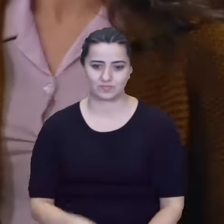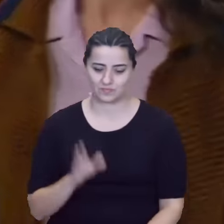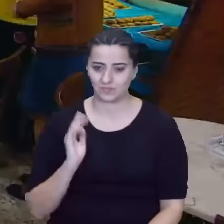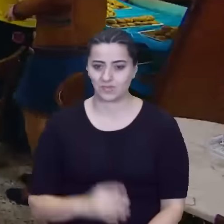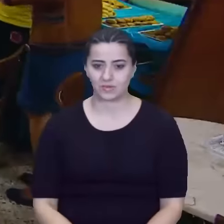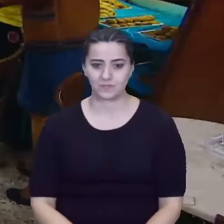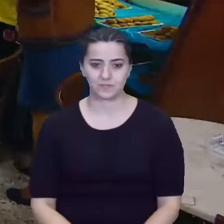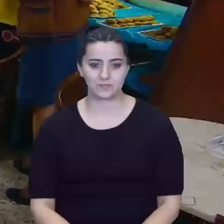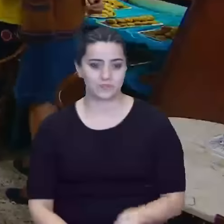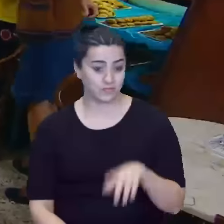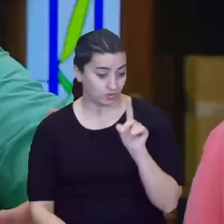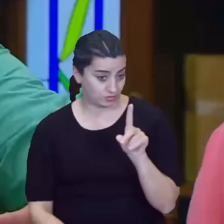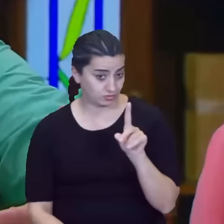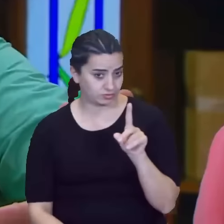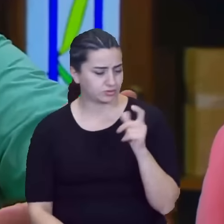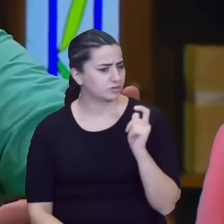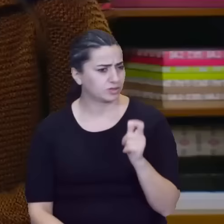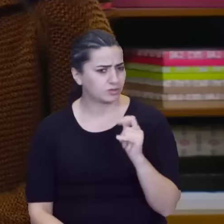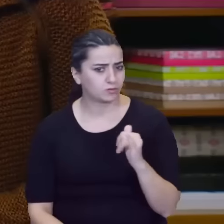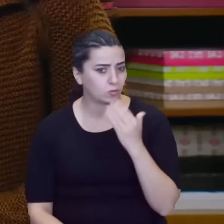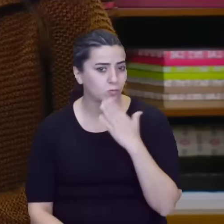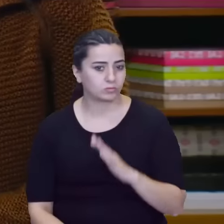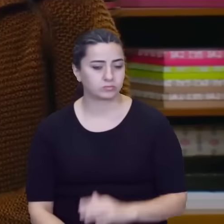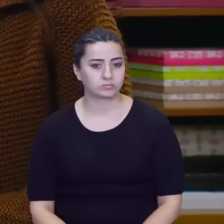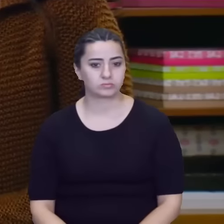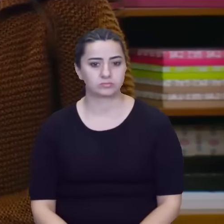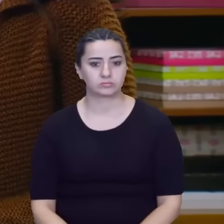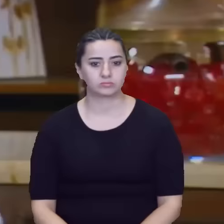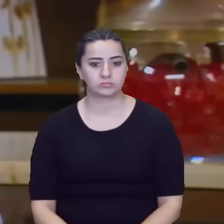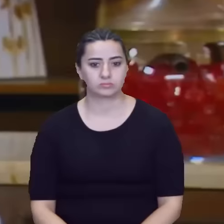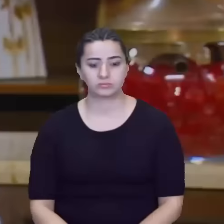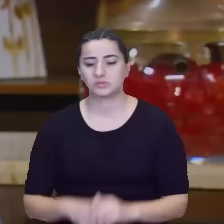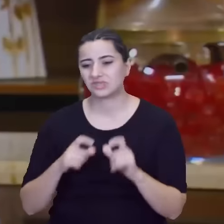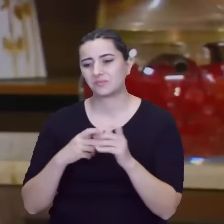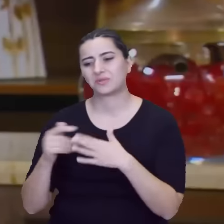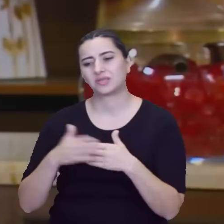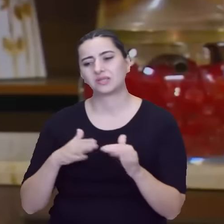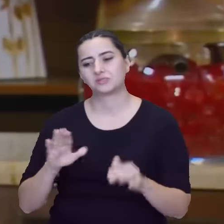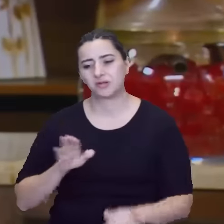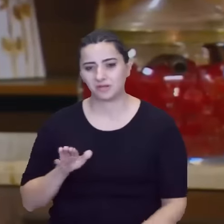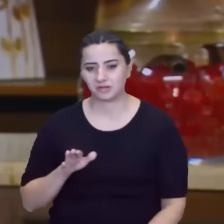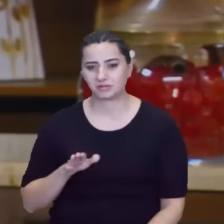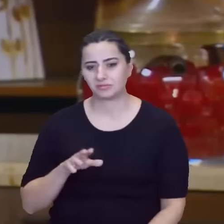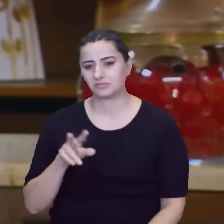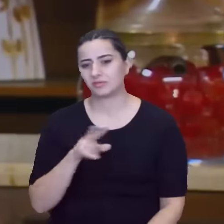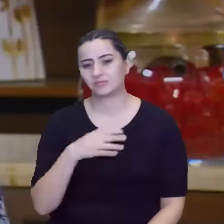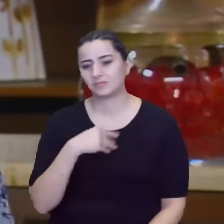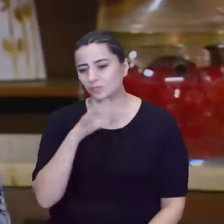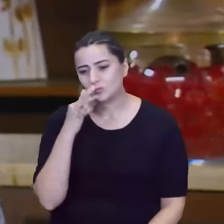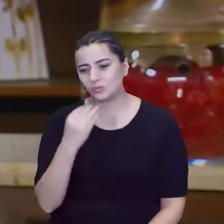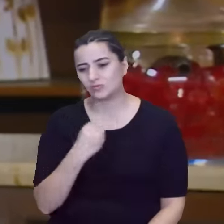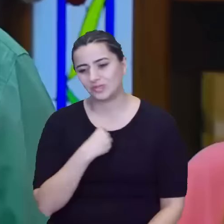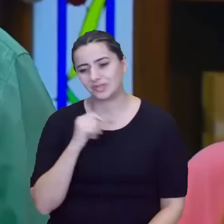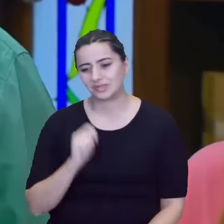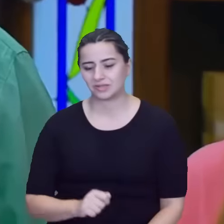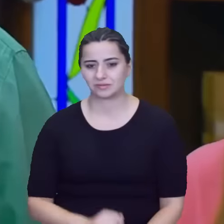Hadi gidelim kralım. Gel, gel. Ya! Hadi. Yine kıpırdamak yok. Sahne. Karışma evladım. Onlar ben mutlu olam